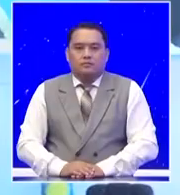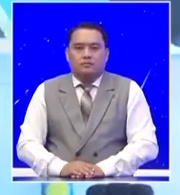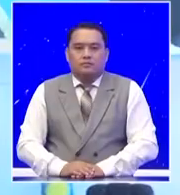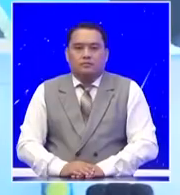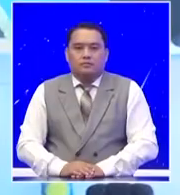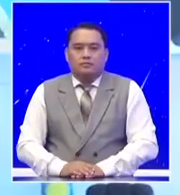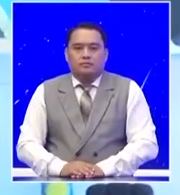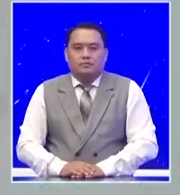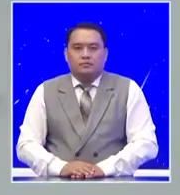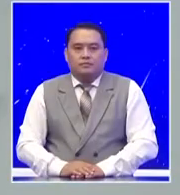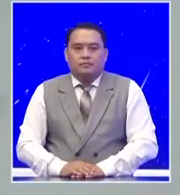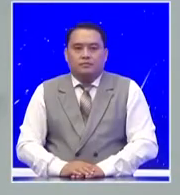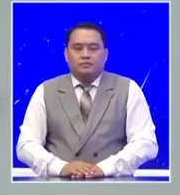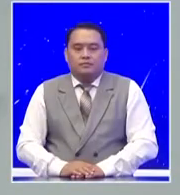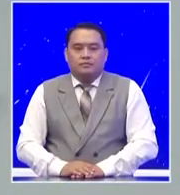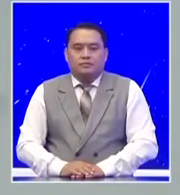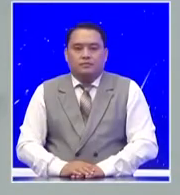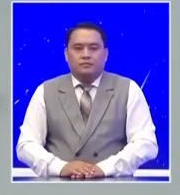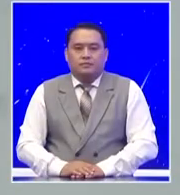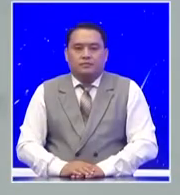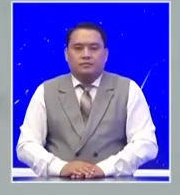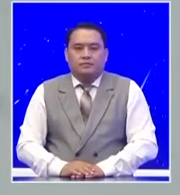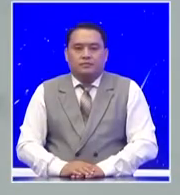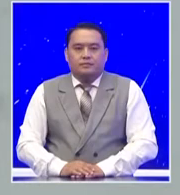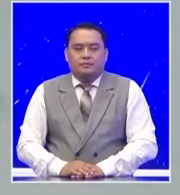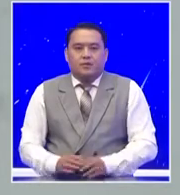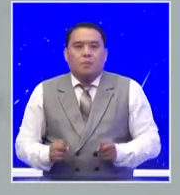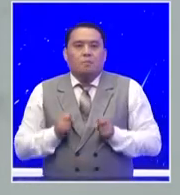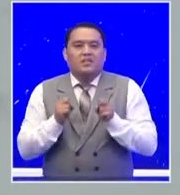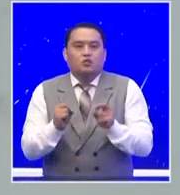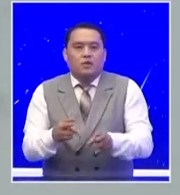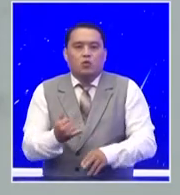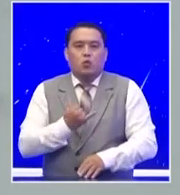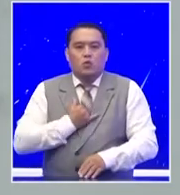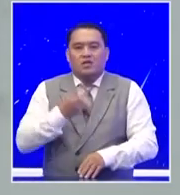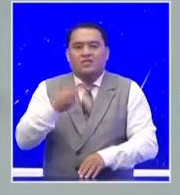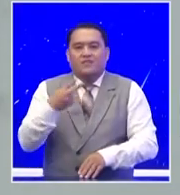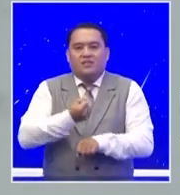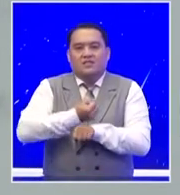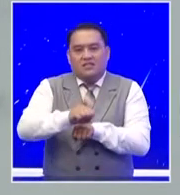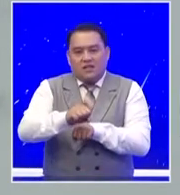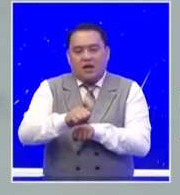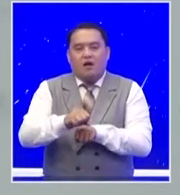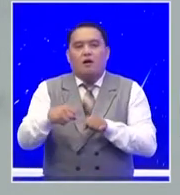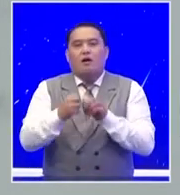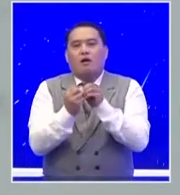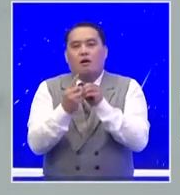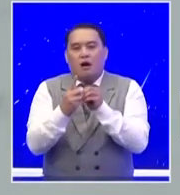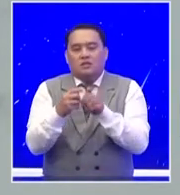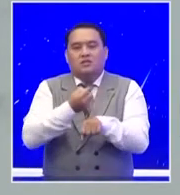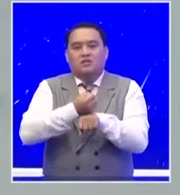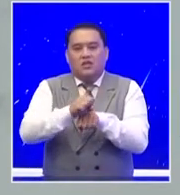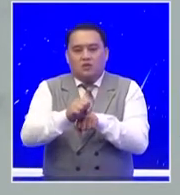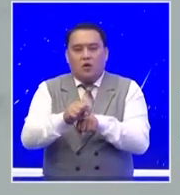родители. По видам совершенных преступлений у нас совершено это 20 изнасилований, 11 насильственных действий сексуального